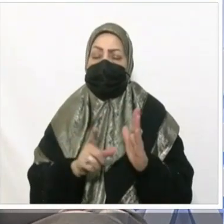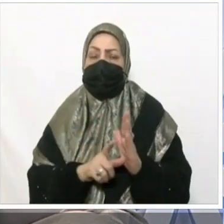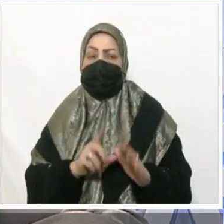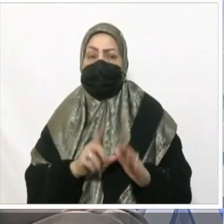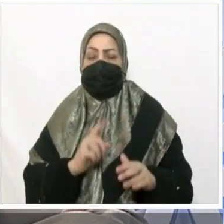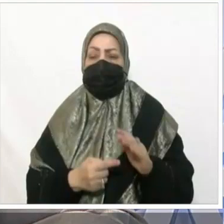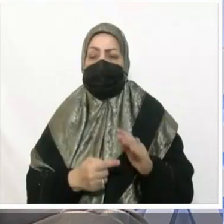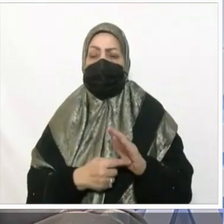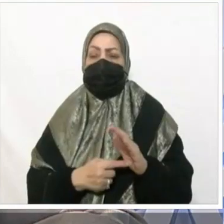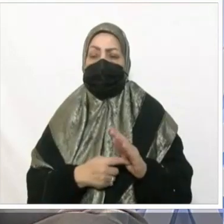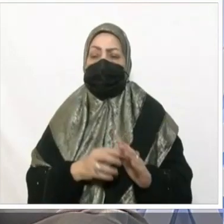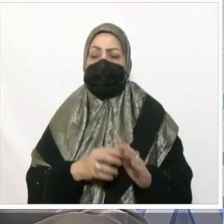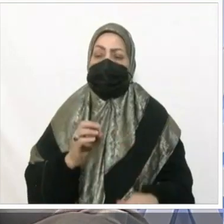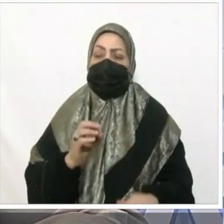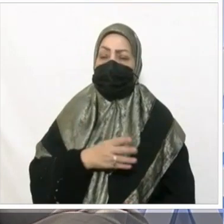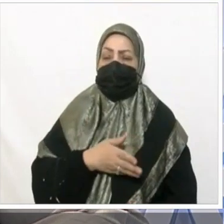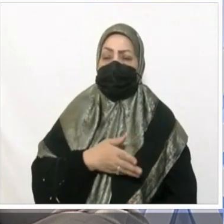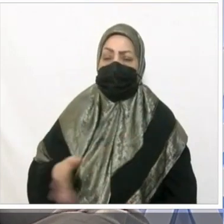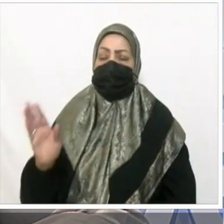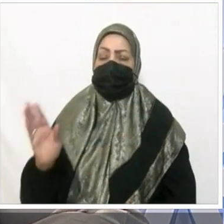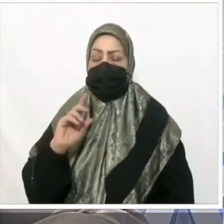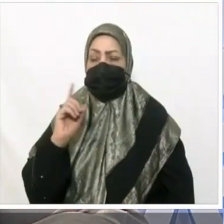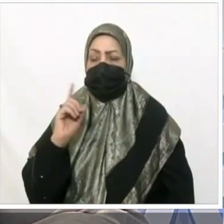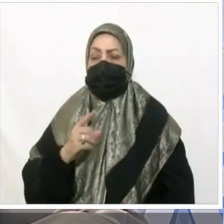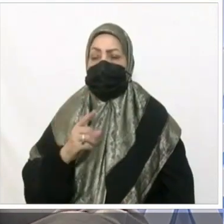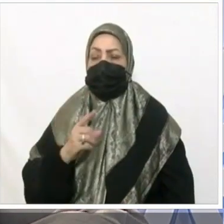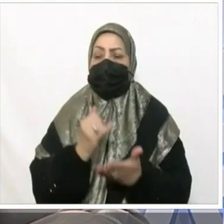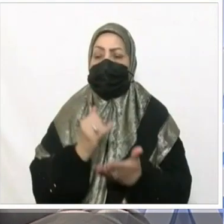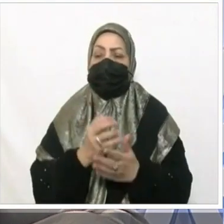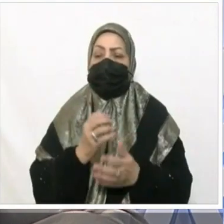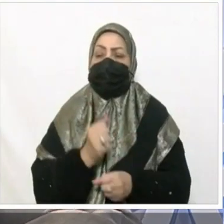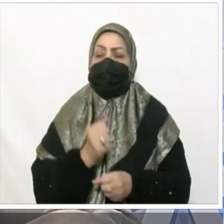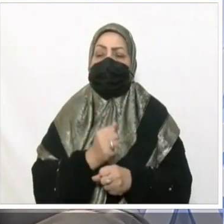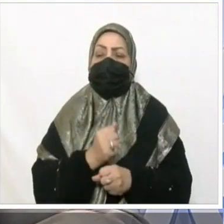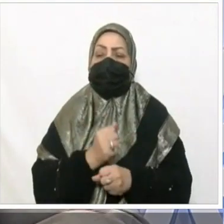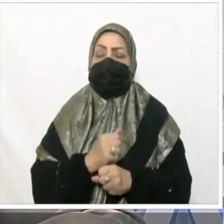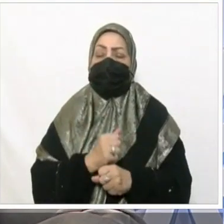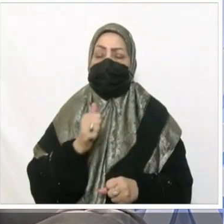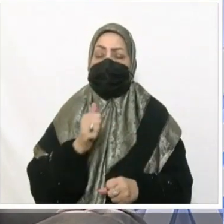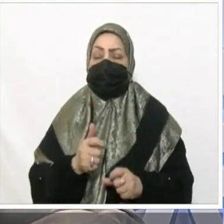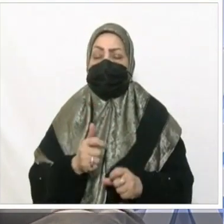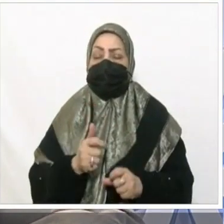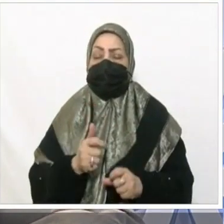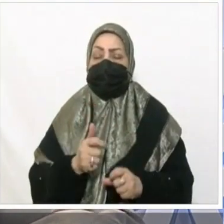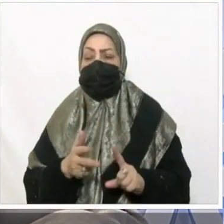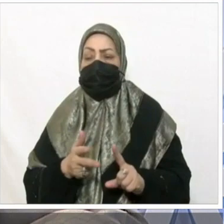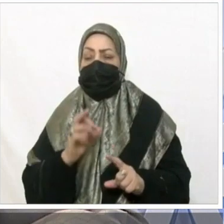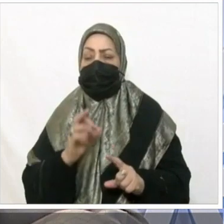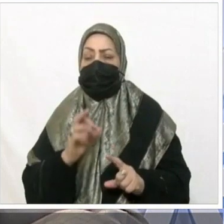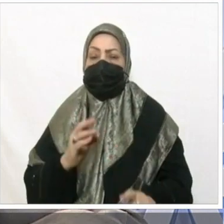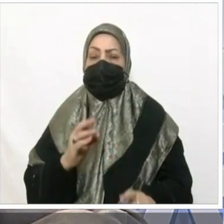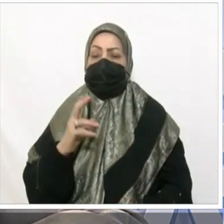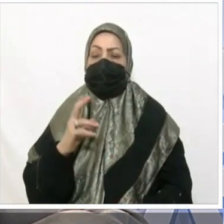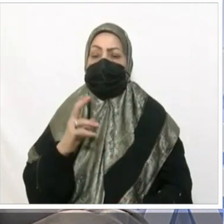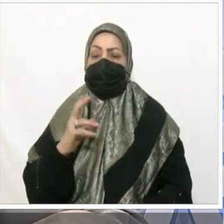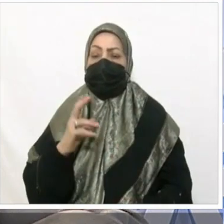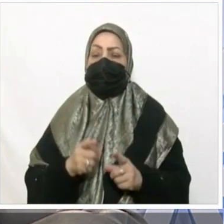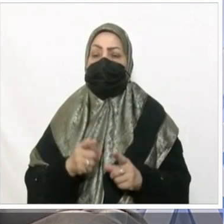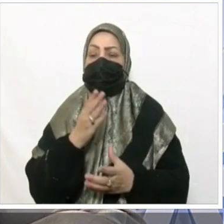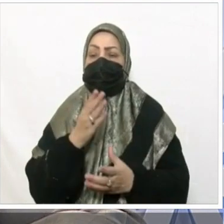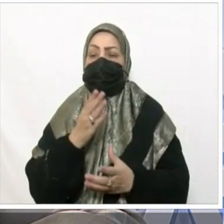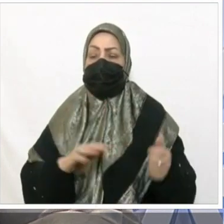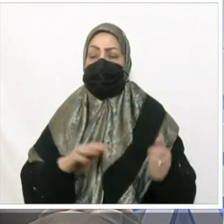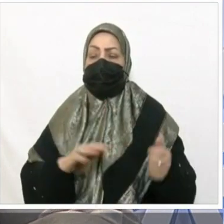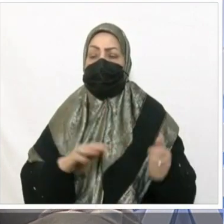العمل، والأمر الثالث أن يقتصر الخروج على هذا الأمر ثم يرجع الإنسان. الأمر الرابع